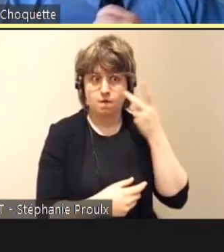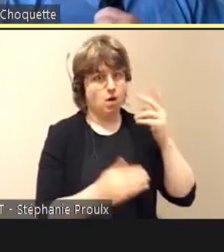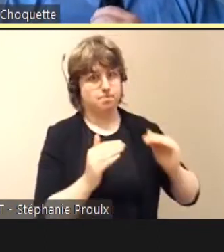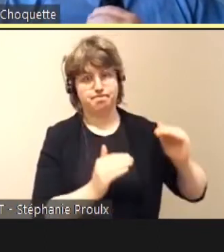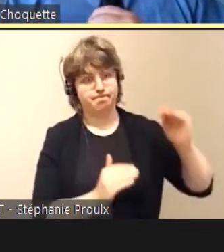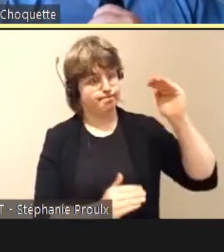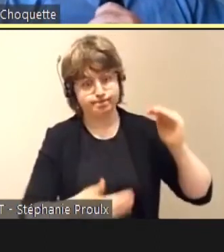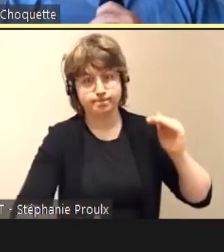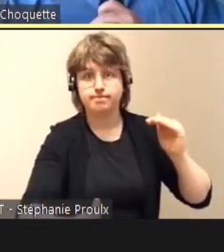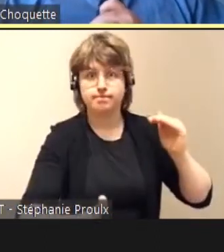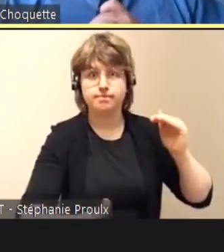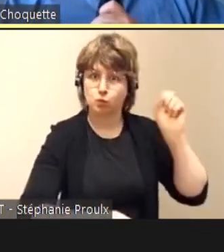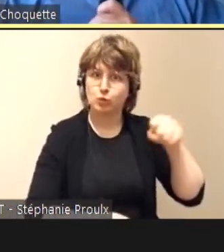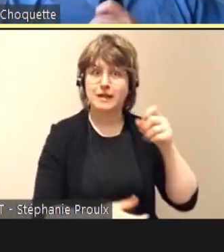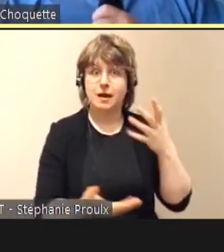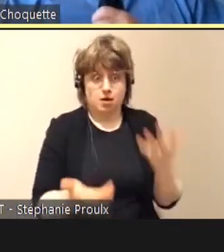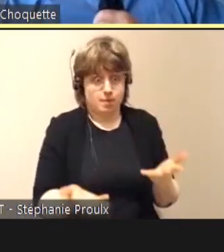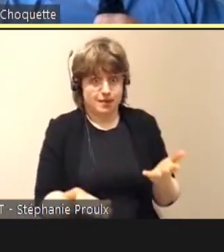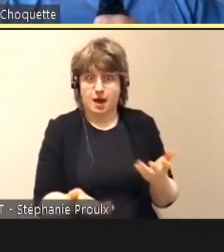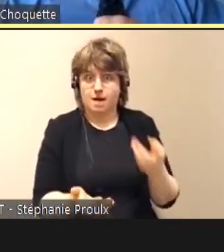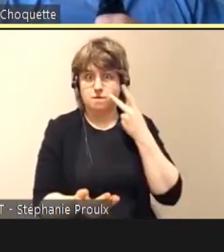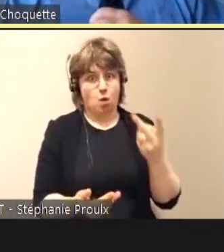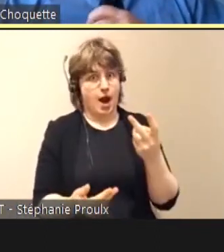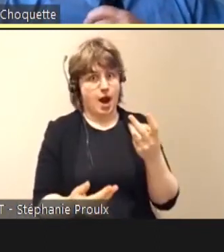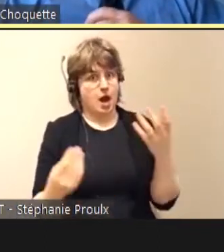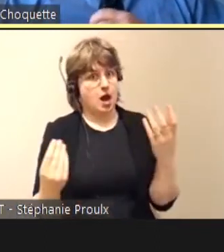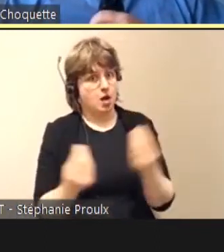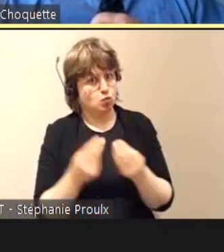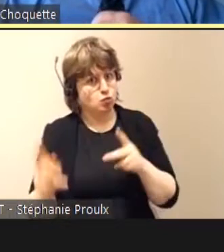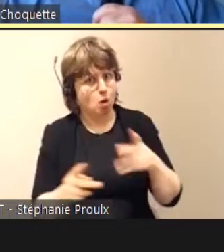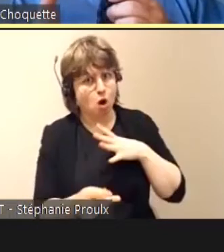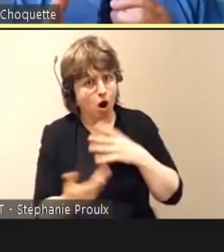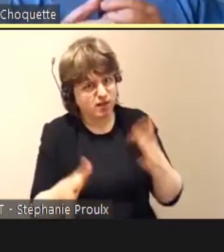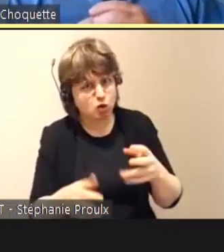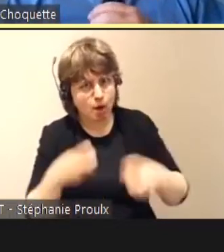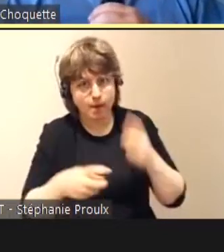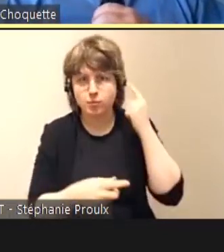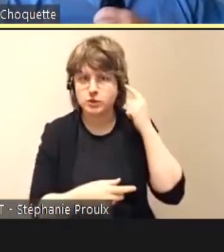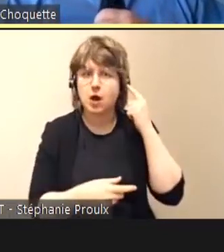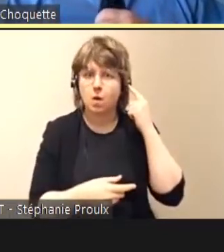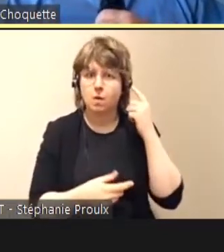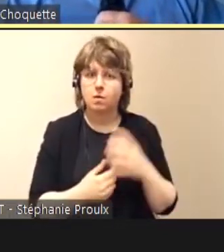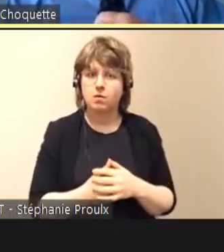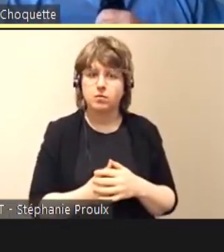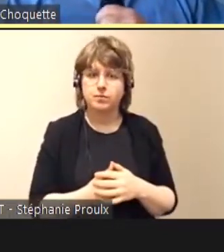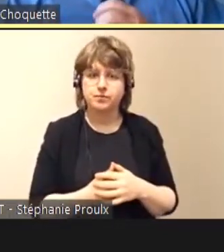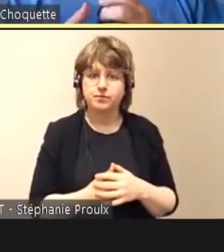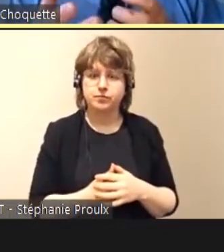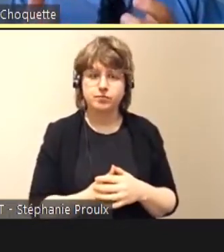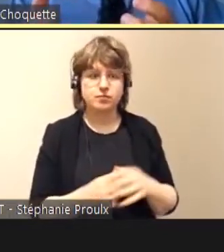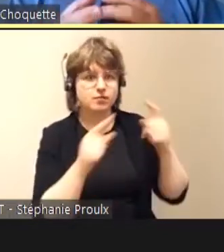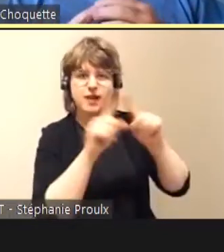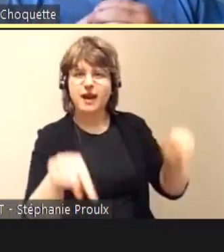mais présentement, il y a déjà plusieurs personnes qui présentent des problèmes d'audition. Comme vous pouvez le voir sur